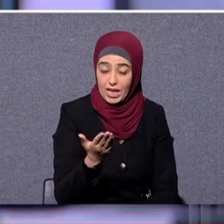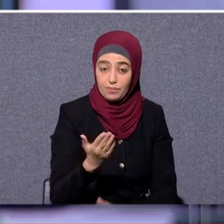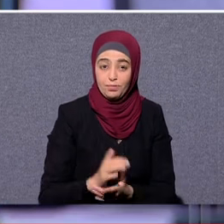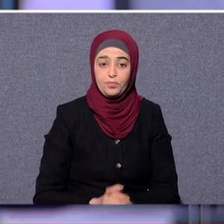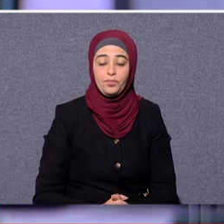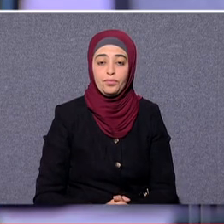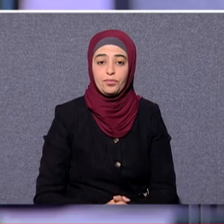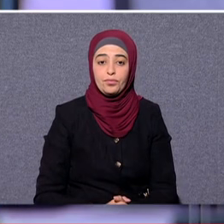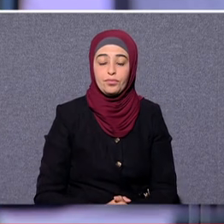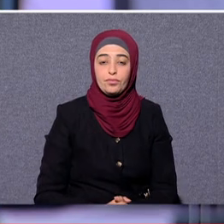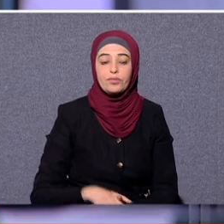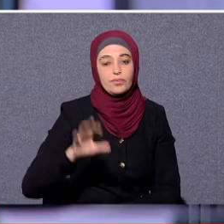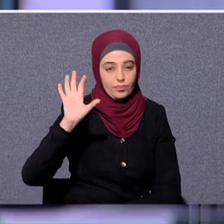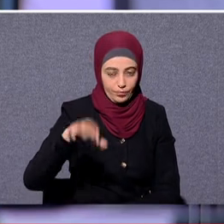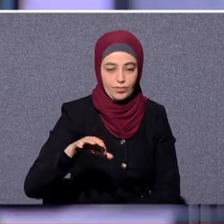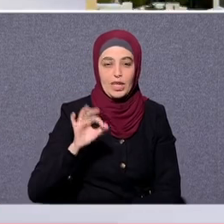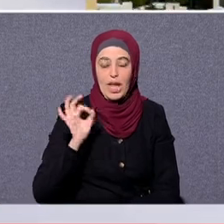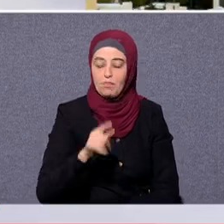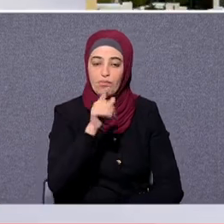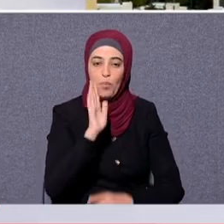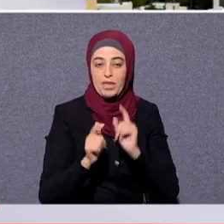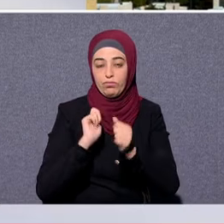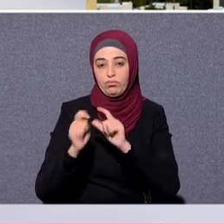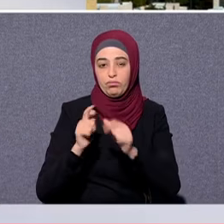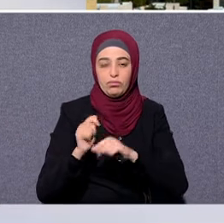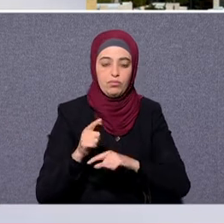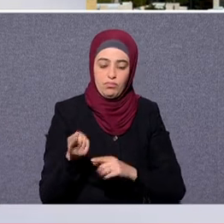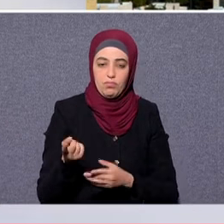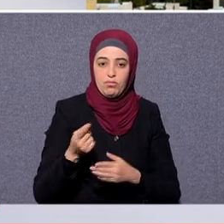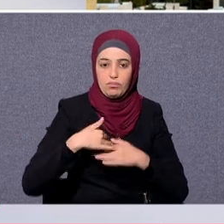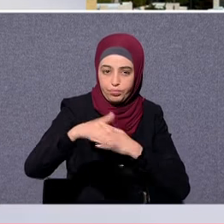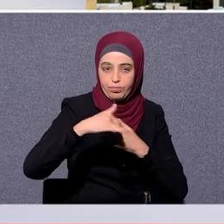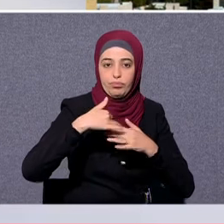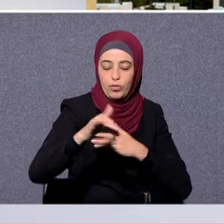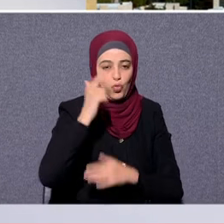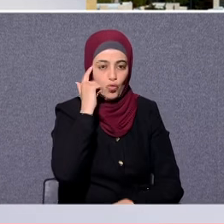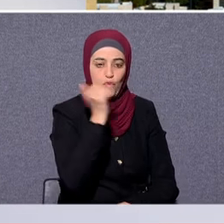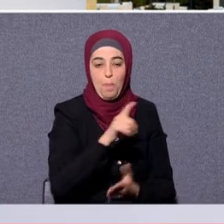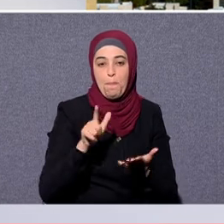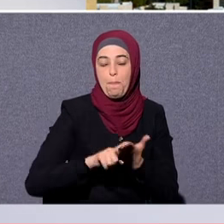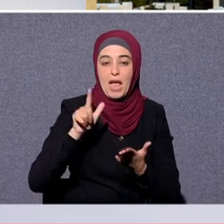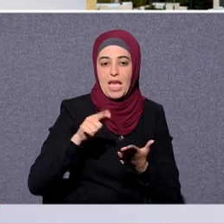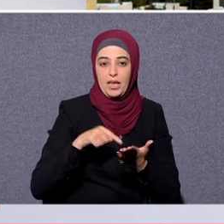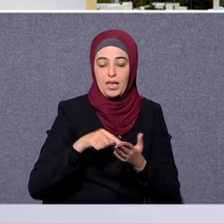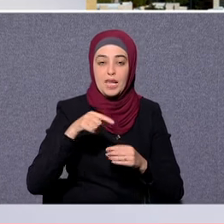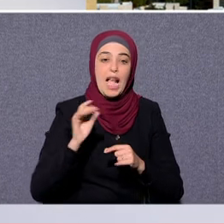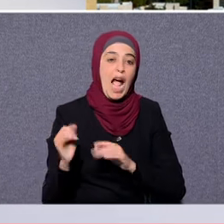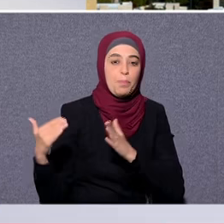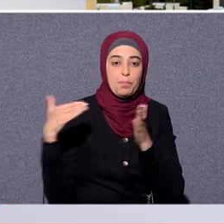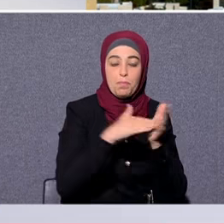الشراء؟ نعم، يستطيع الشراء على يعني على عدة مرات. البطاقات تصلح لغاية شهر 7،